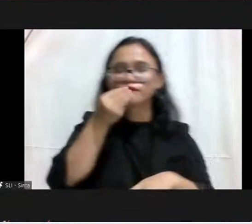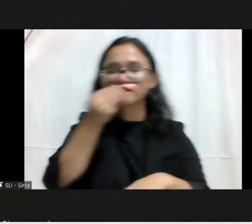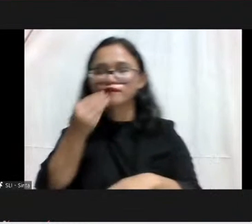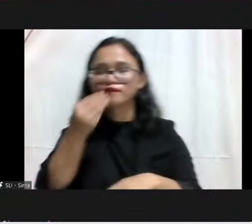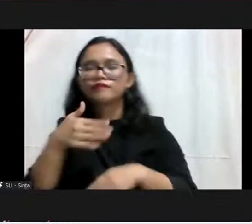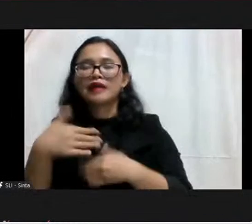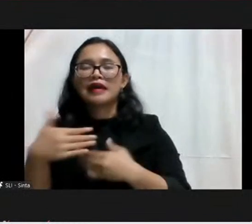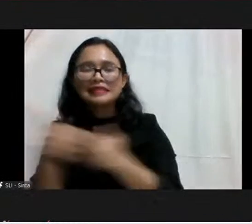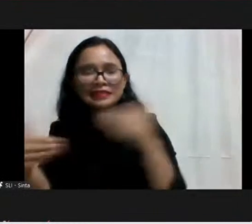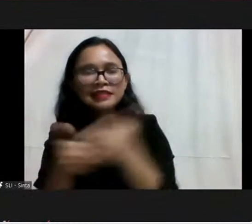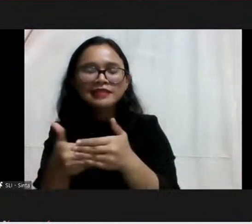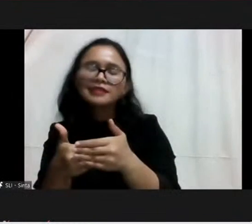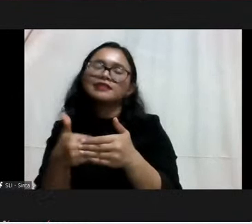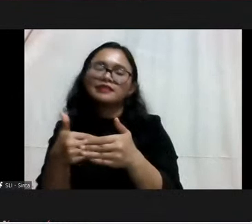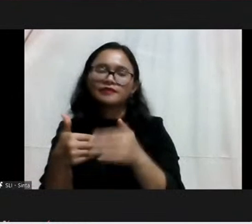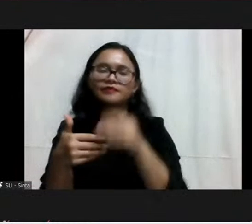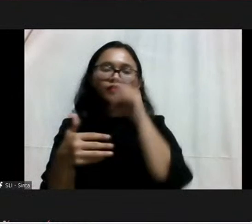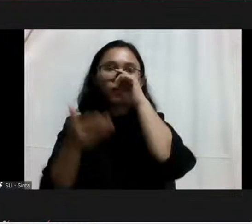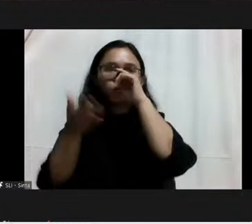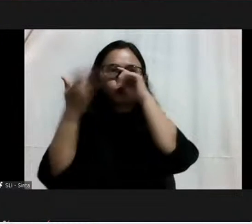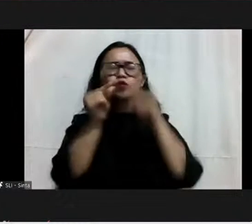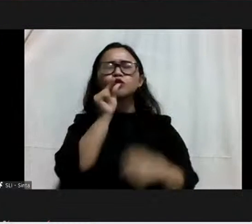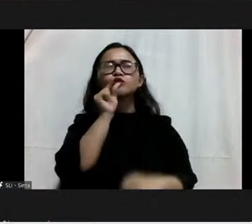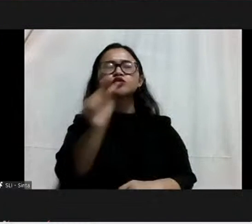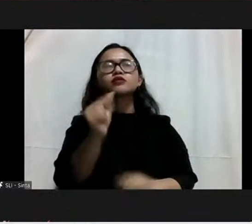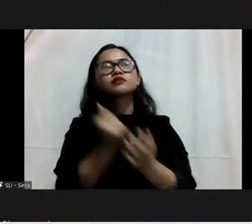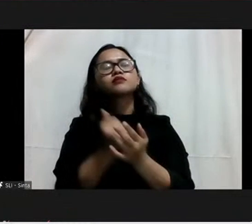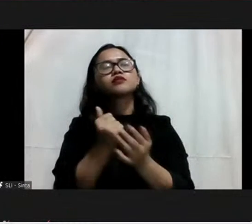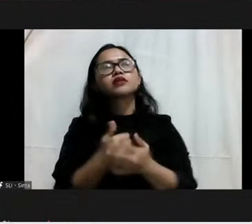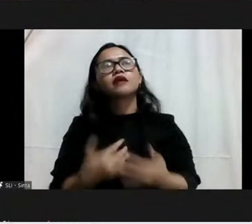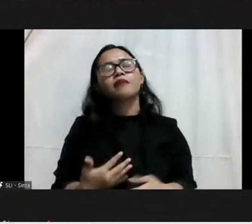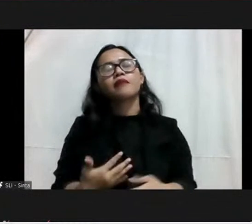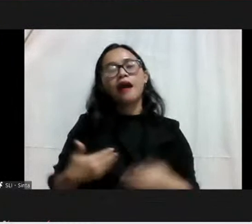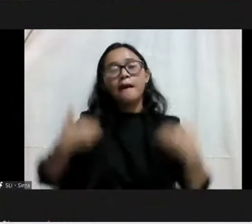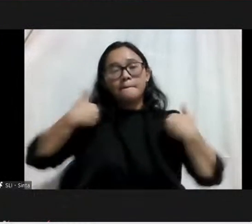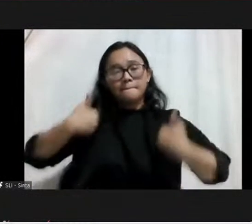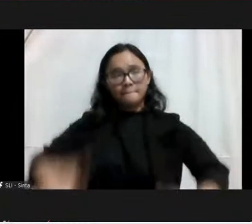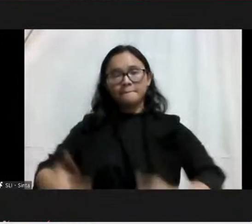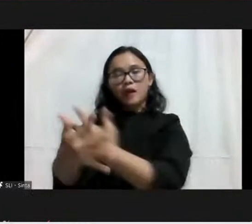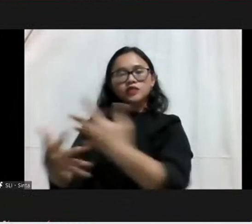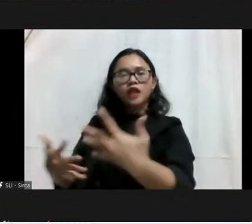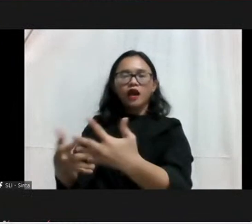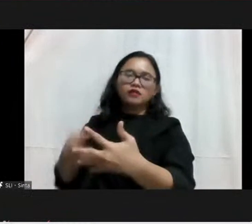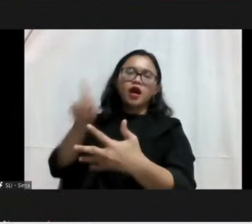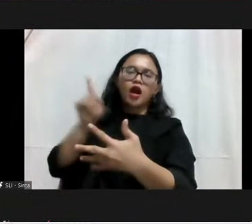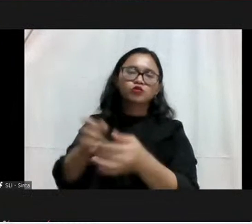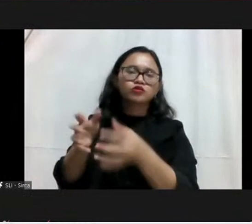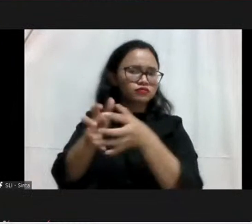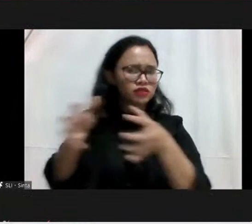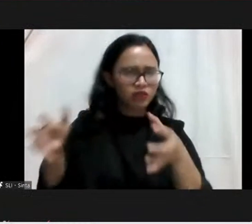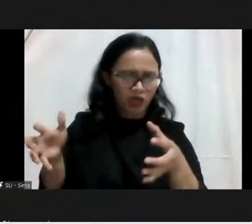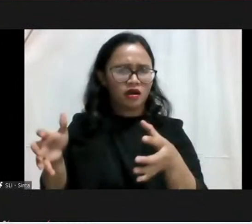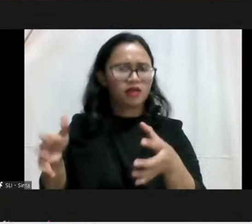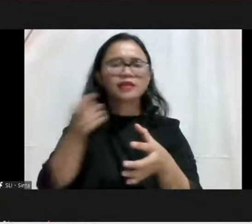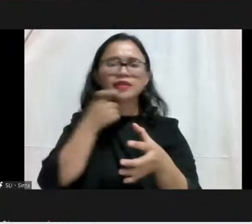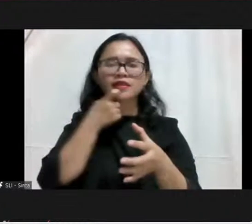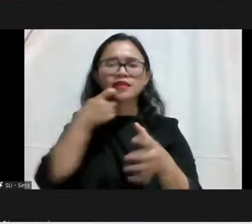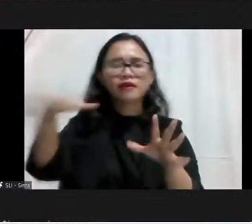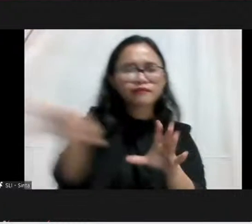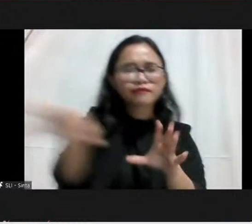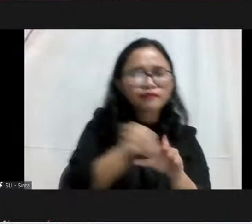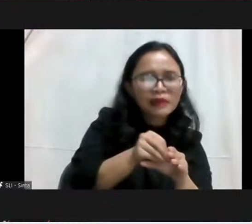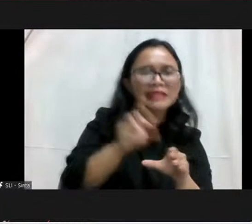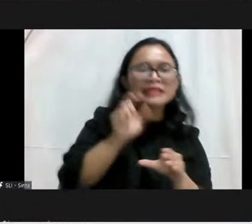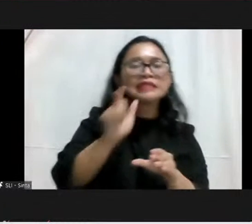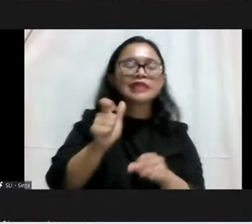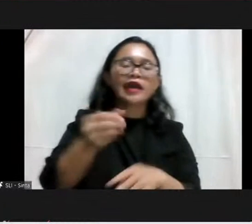nasional kita mengusulkan justru sebetulnya memperkuat peran rakyat yang lebih besar di dalam upaya untuk membangun cadangan pangan